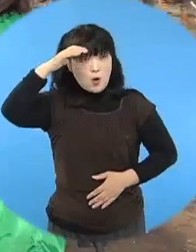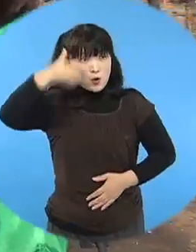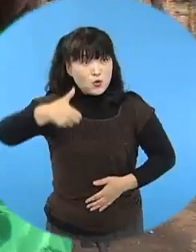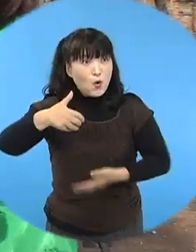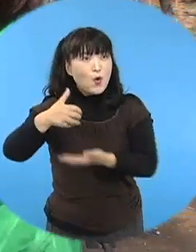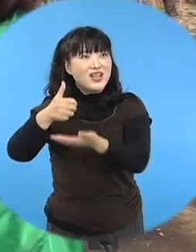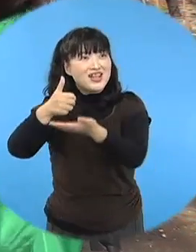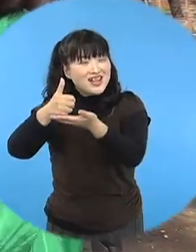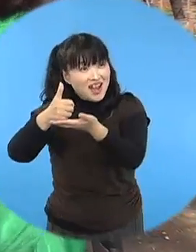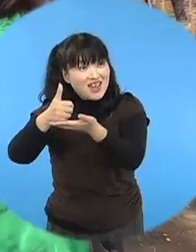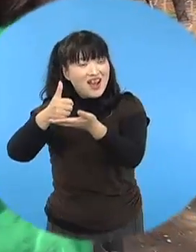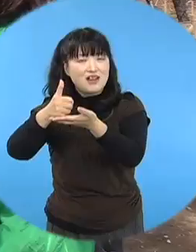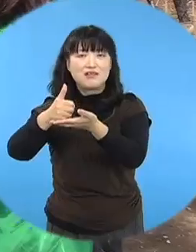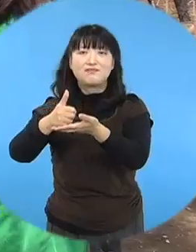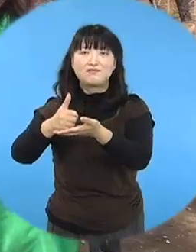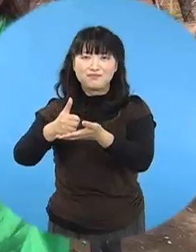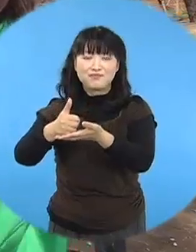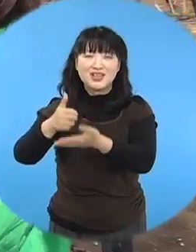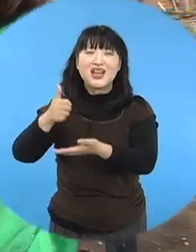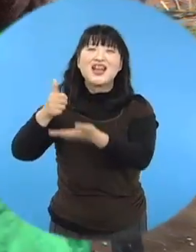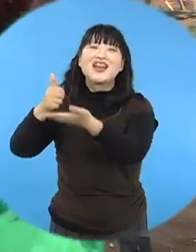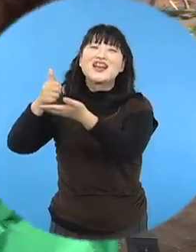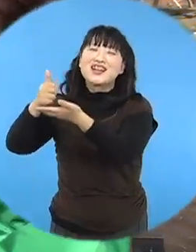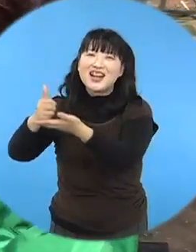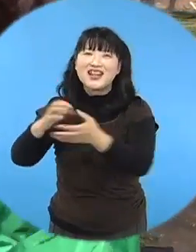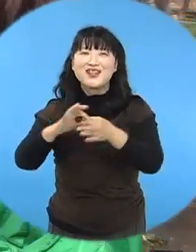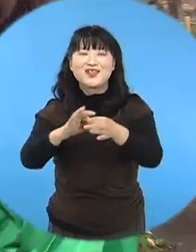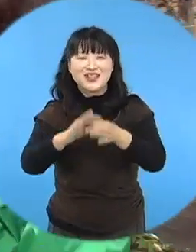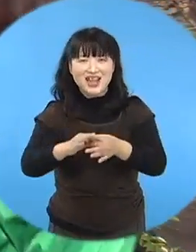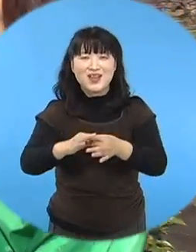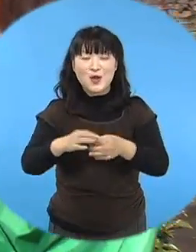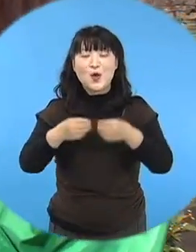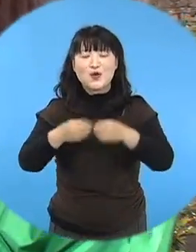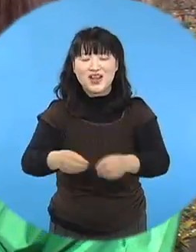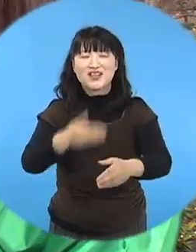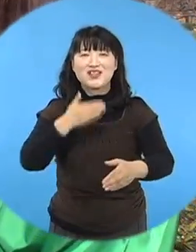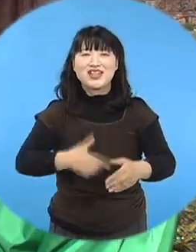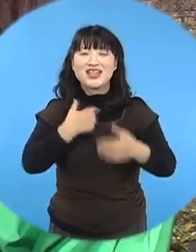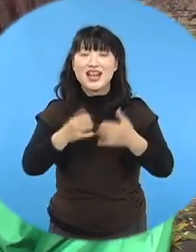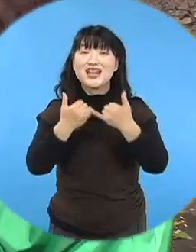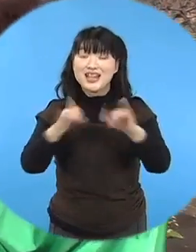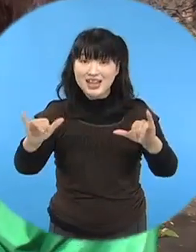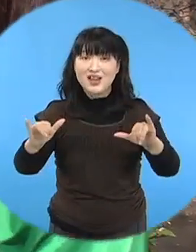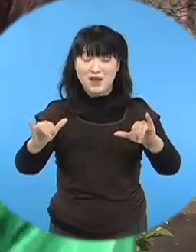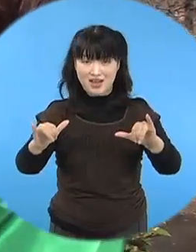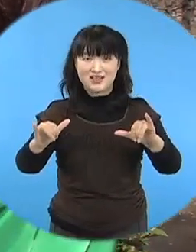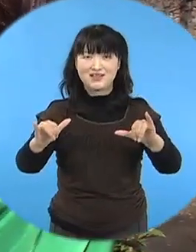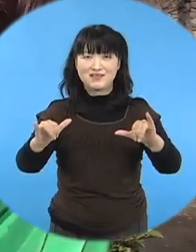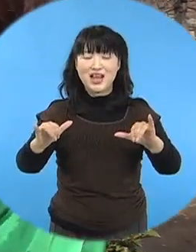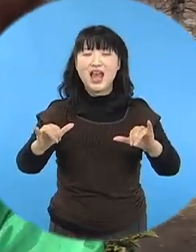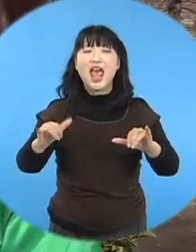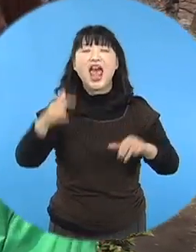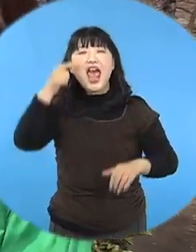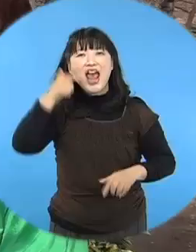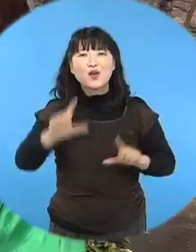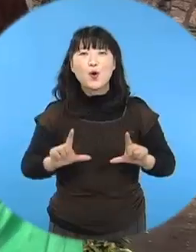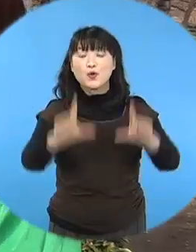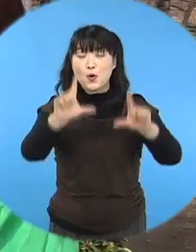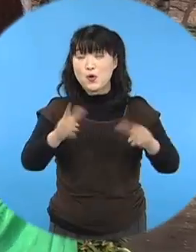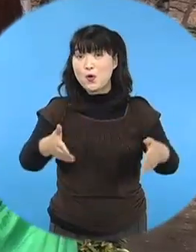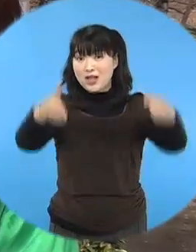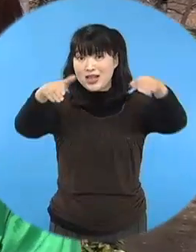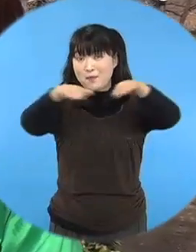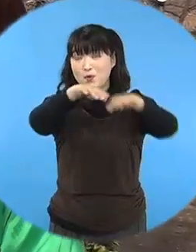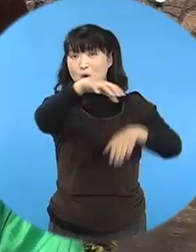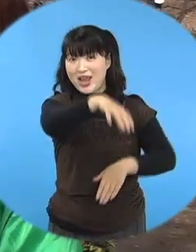ね。どんどん詳しく知りたいなと思いました、 はい、 もっと詳しく知りたいと思った方は、江戸東京建